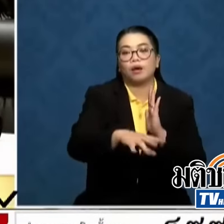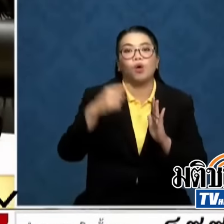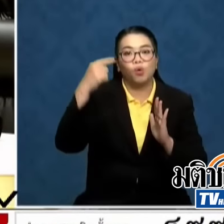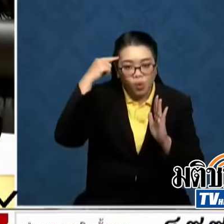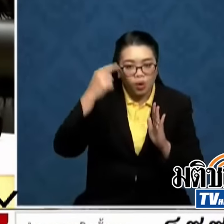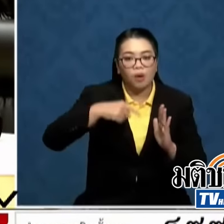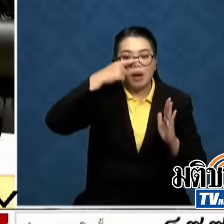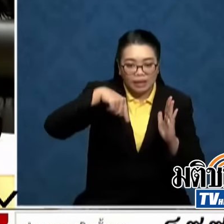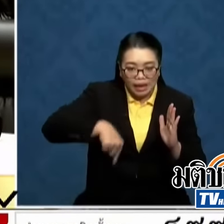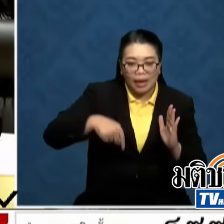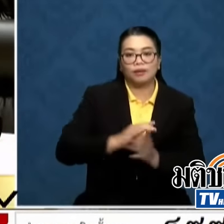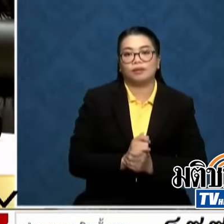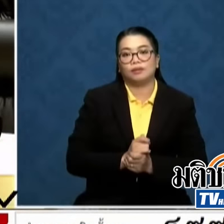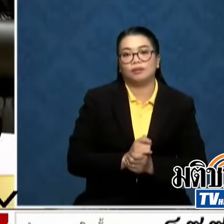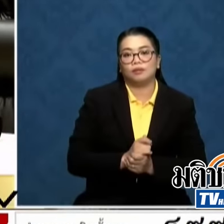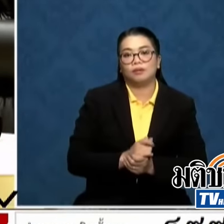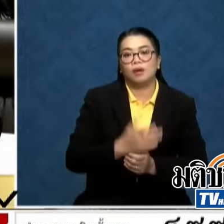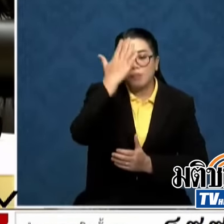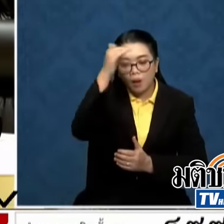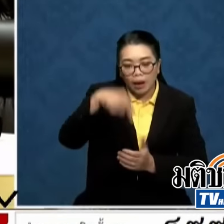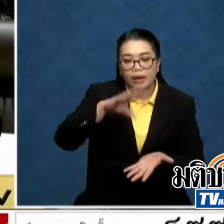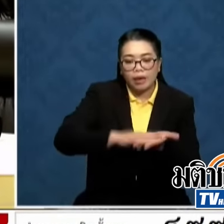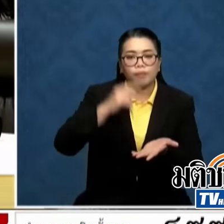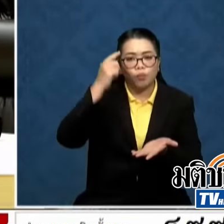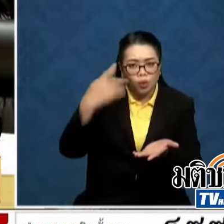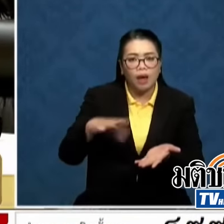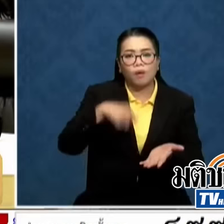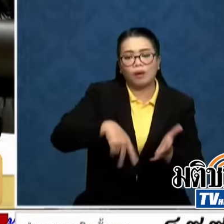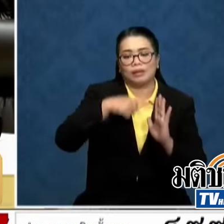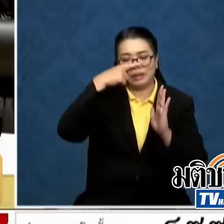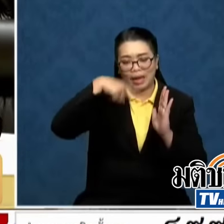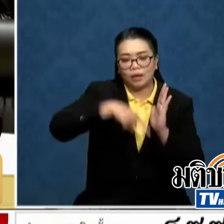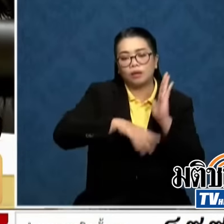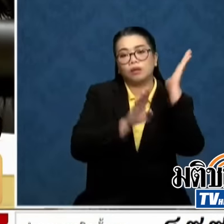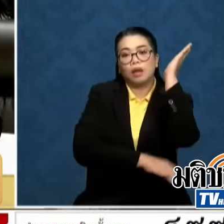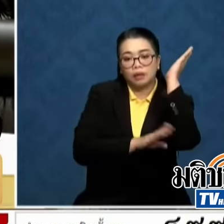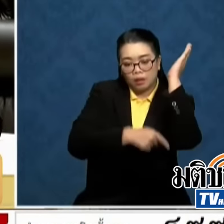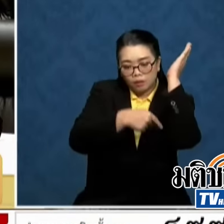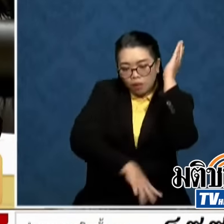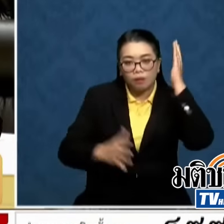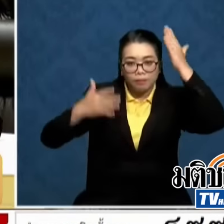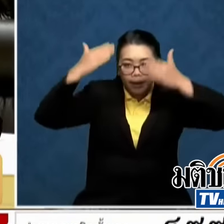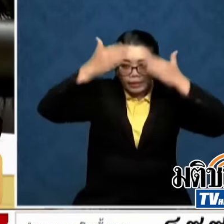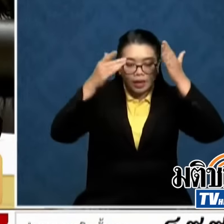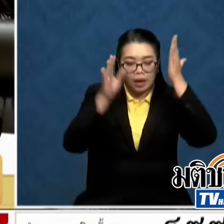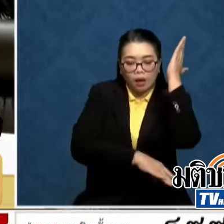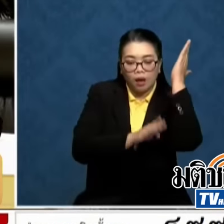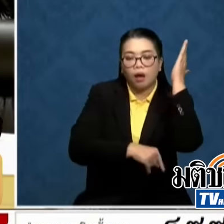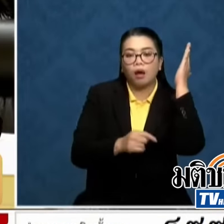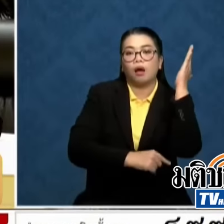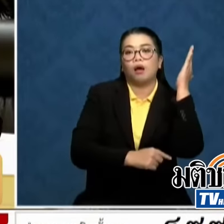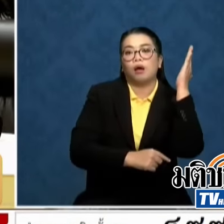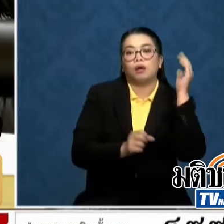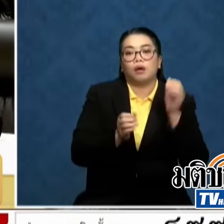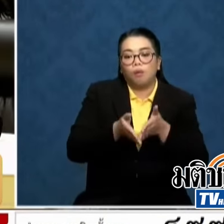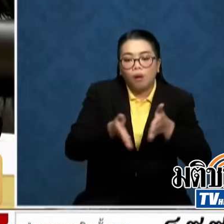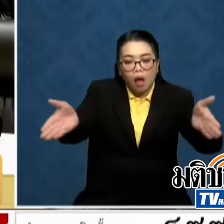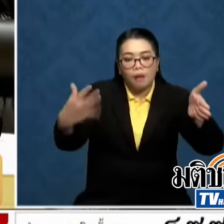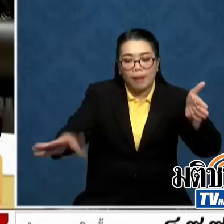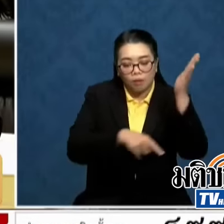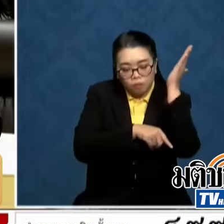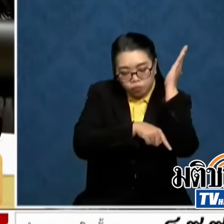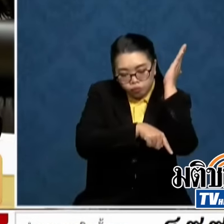ารู้แน่นอนเพราะ DNA มันอยู่ใน DNA แบงค์และใต้สุดโกเทมาพูดเมื่อสักครู่เนี่ยลุ่มน้ำปากพนังเนี่ยมันเลย